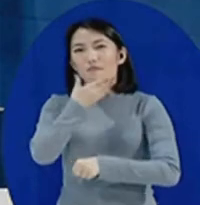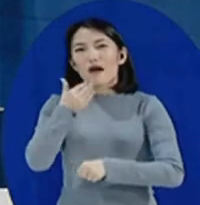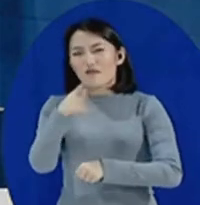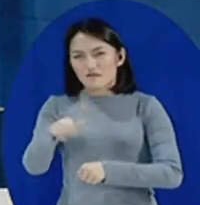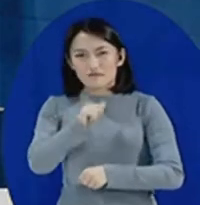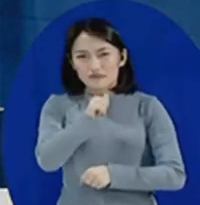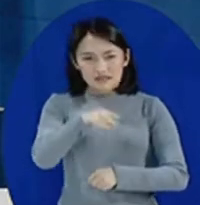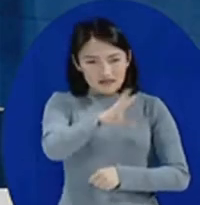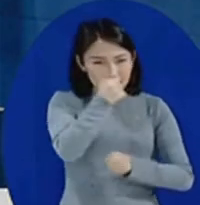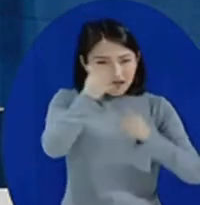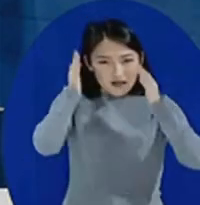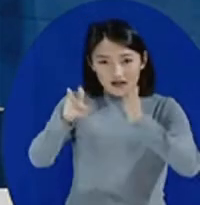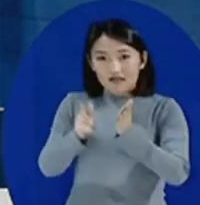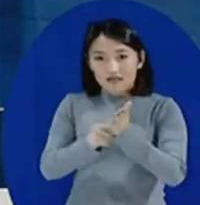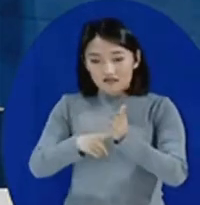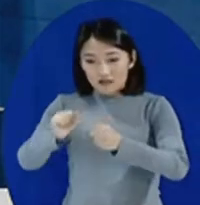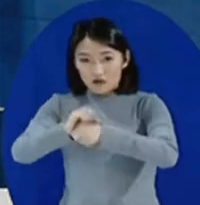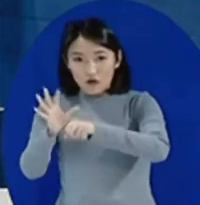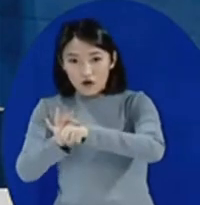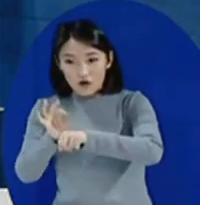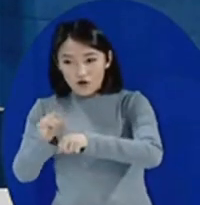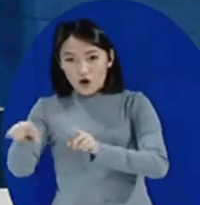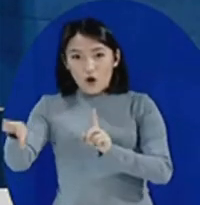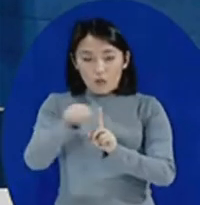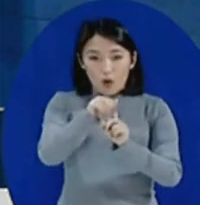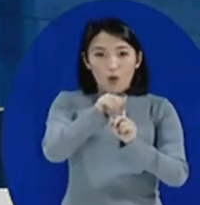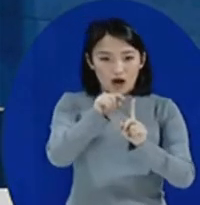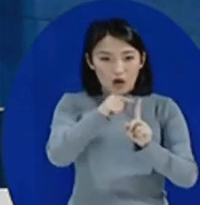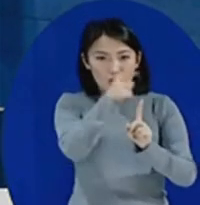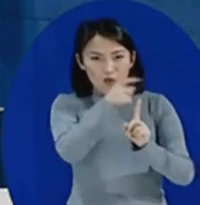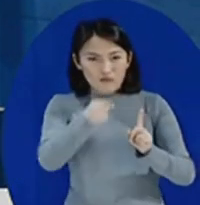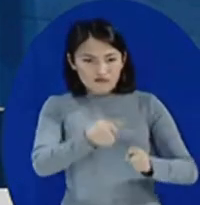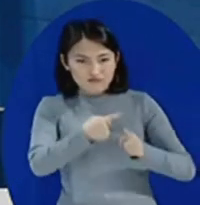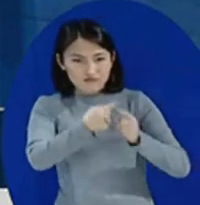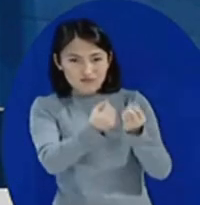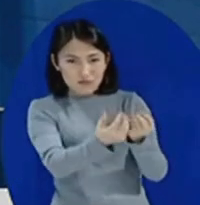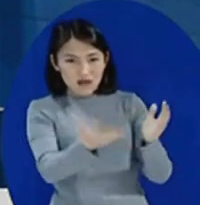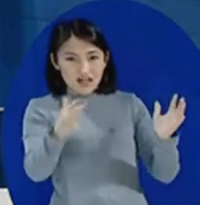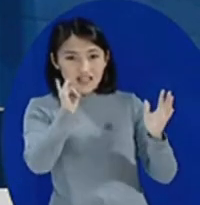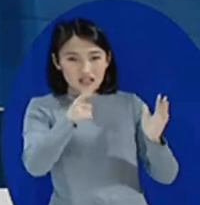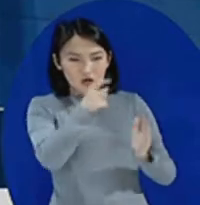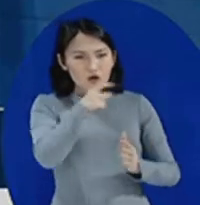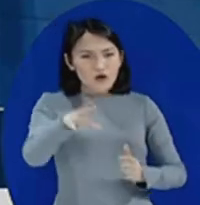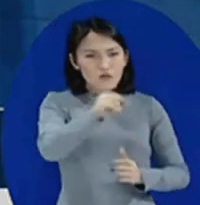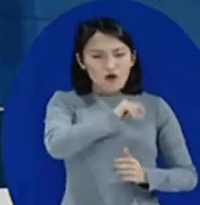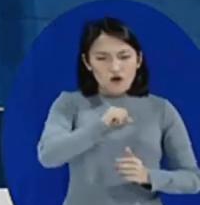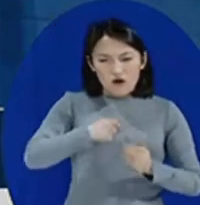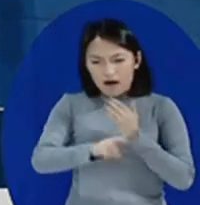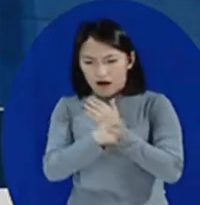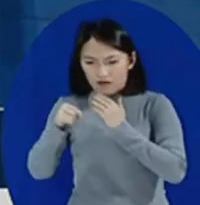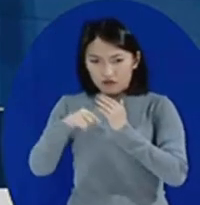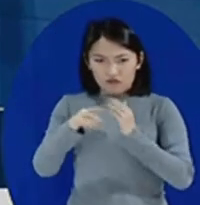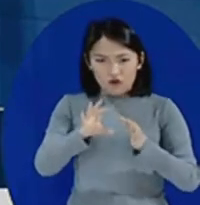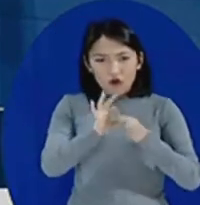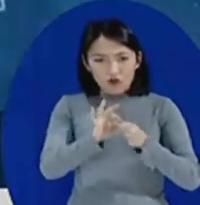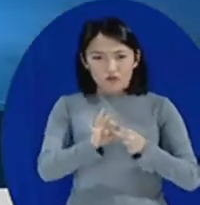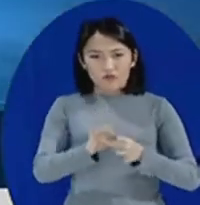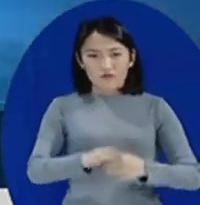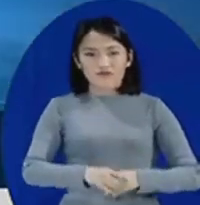гэдгийг анхаарах хэрэгтэй байна. Коронавирусын халдвар авсан хүмүүсийн тоо өдөр өдрөөр ихсэж байгаа нь иргэдийн сахлах баттай шууд холбоотой.